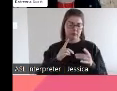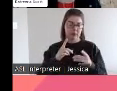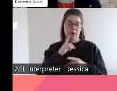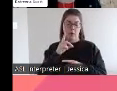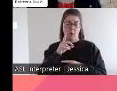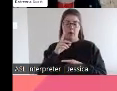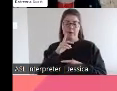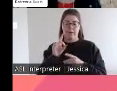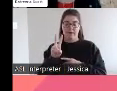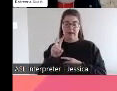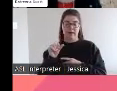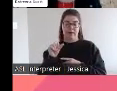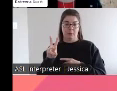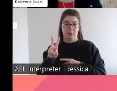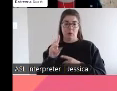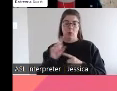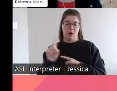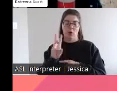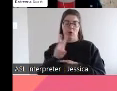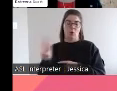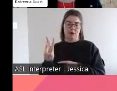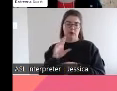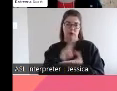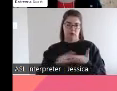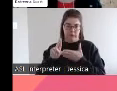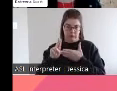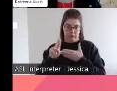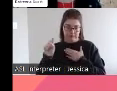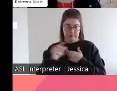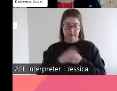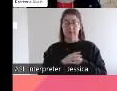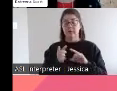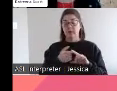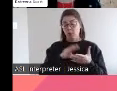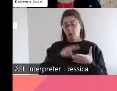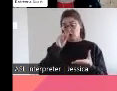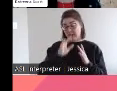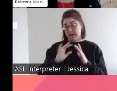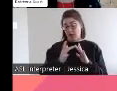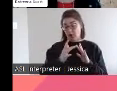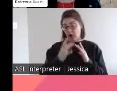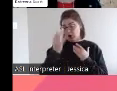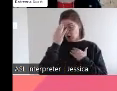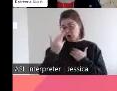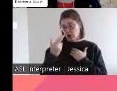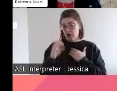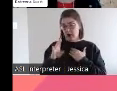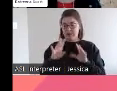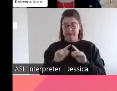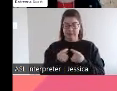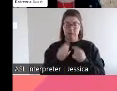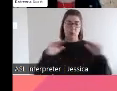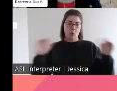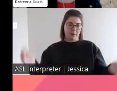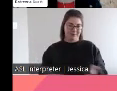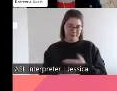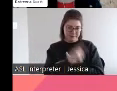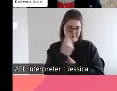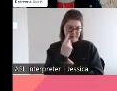de recherche et d'éducation sur la violence contre les femmes et les enfants de l'Université Western. Au nom du réseau,